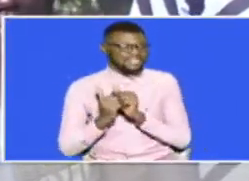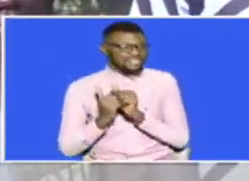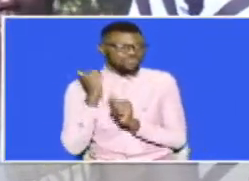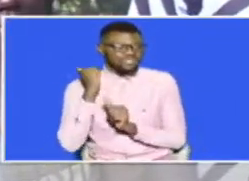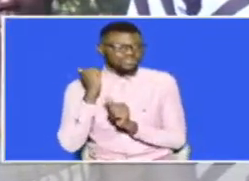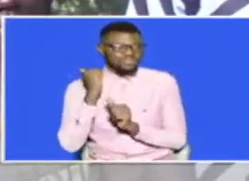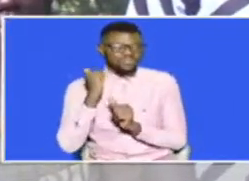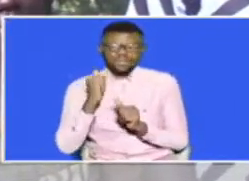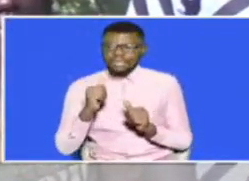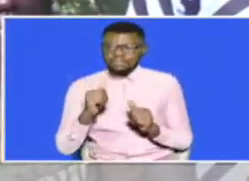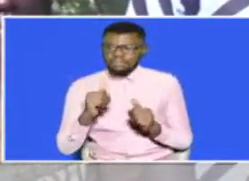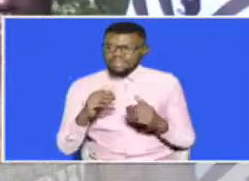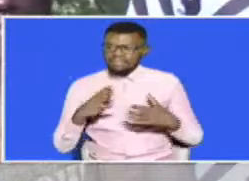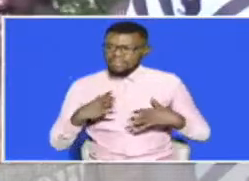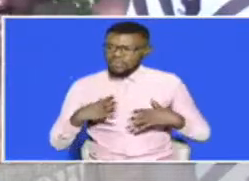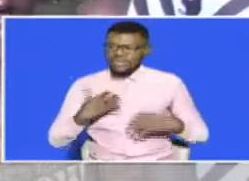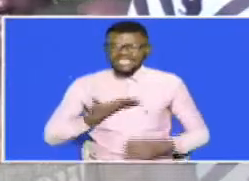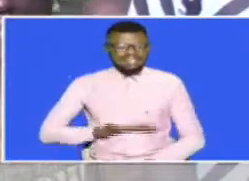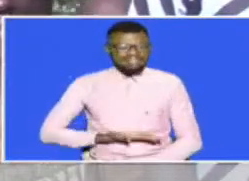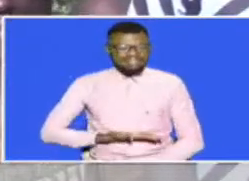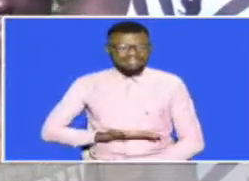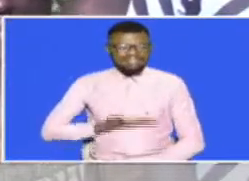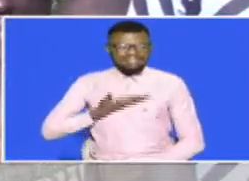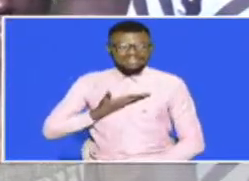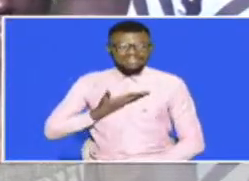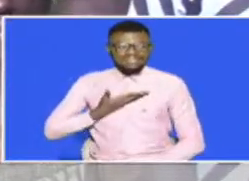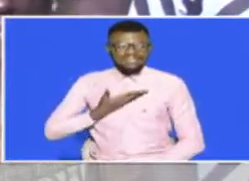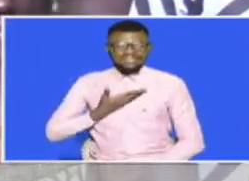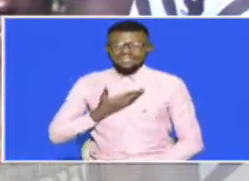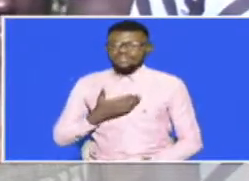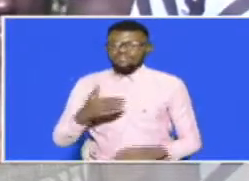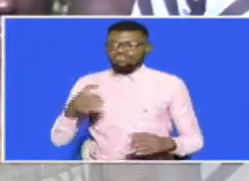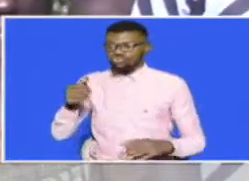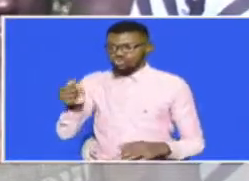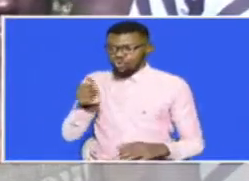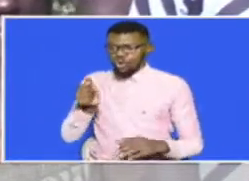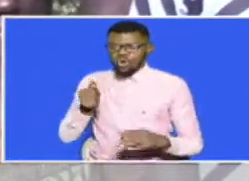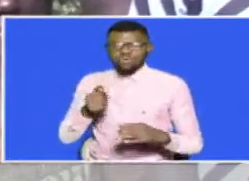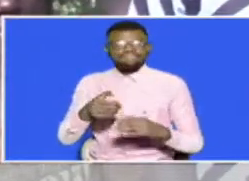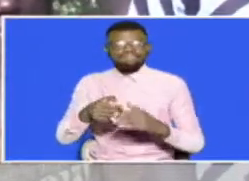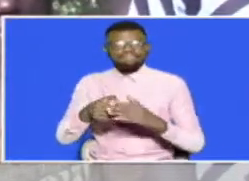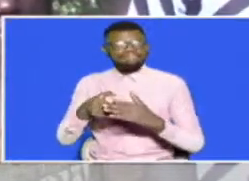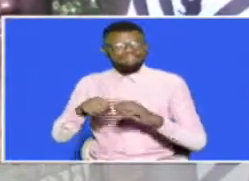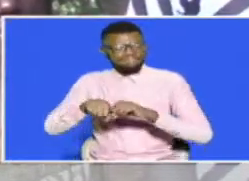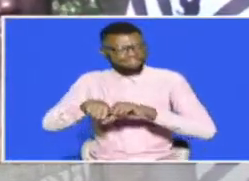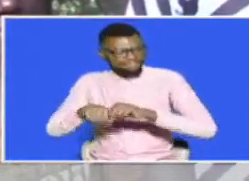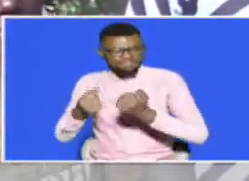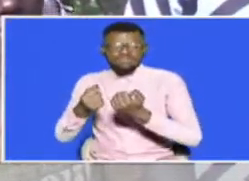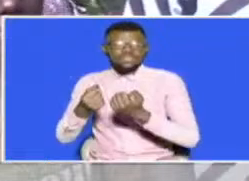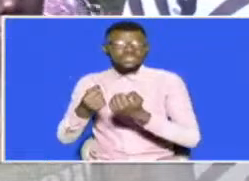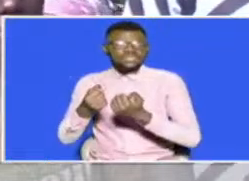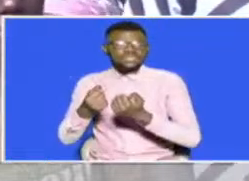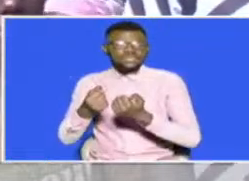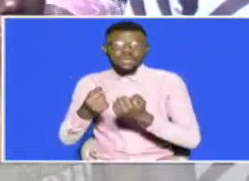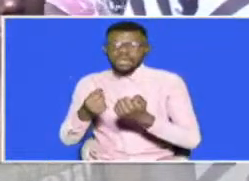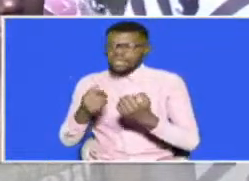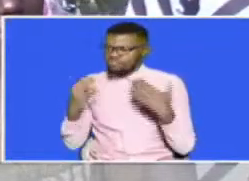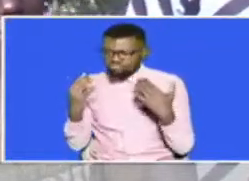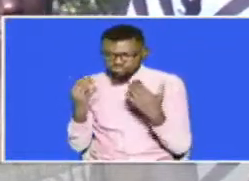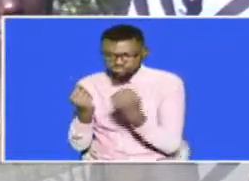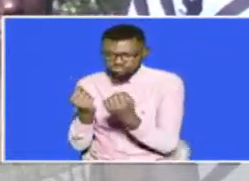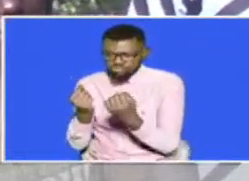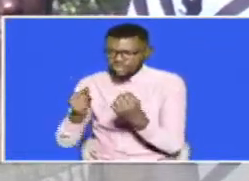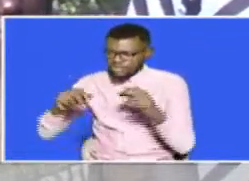akakataa. Raia wakakuwa na hasira, wakaamua kuvunja ile mlango. Ndio kijana alishikwa, funguo zikapatikana